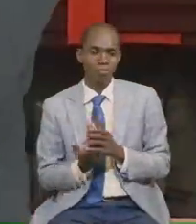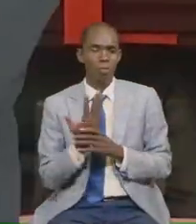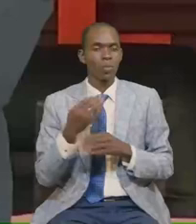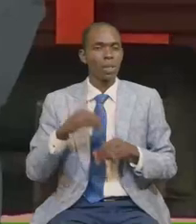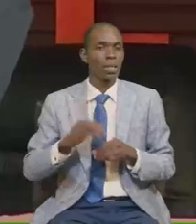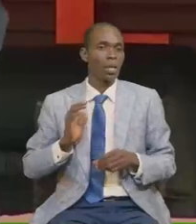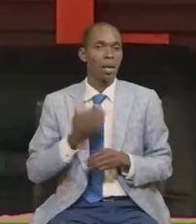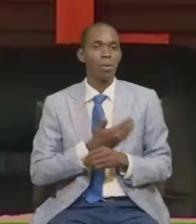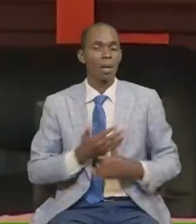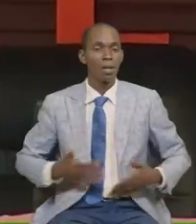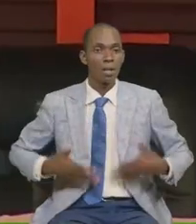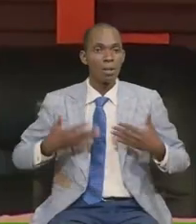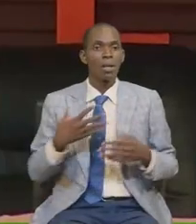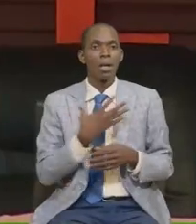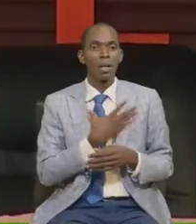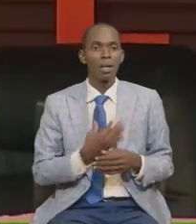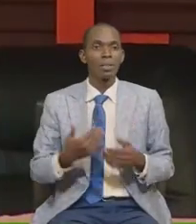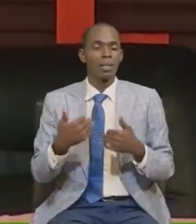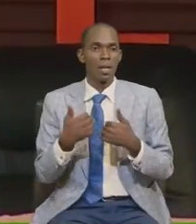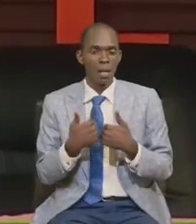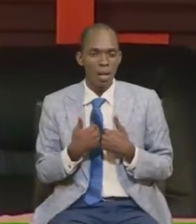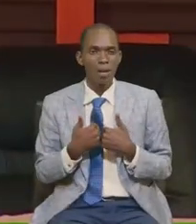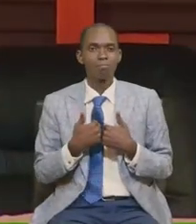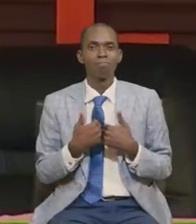et qui ont dépassé